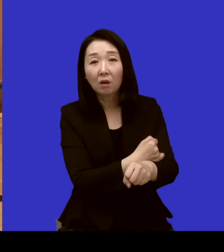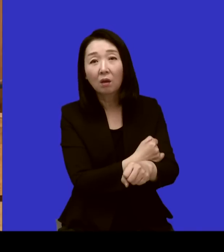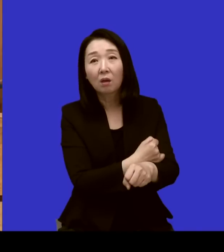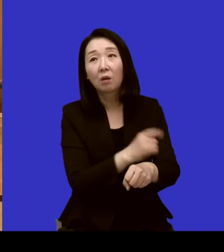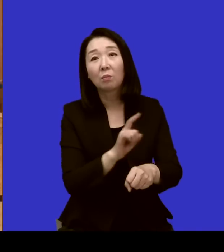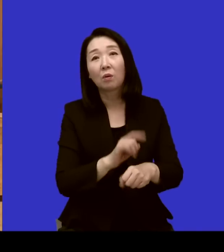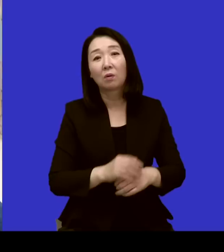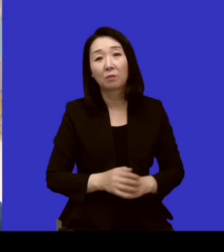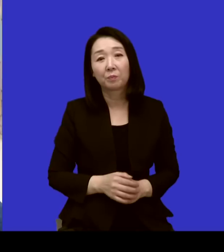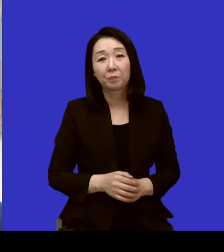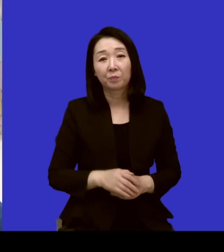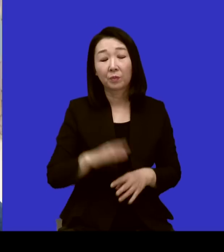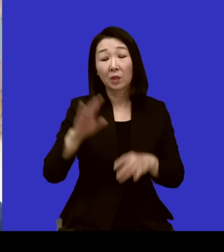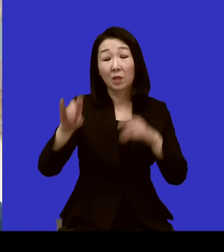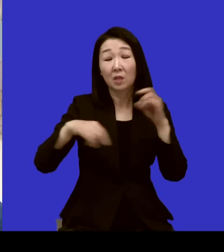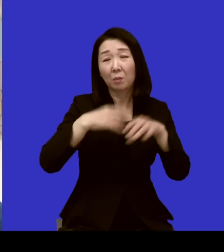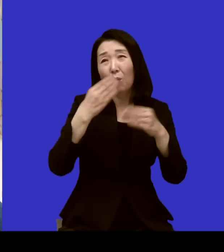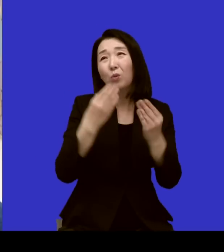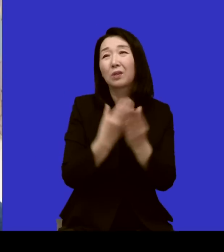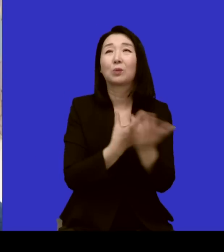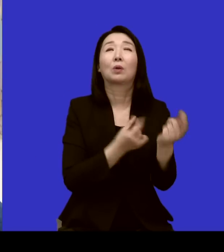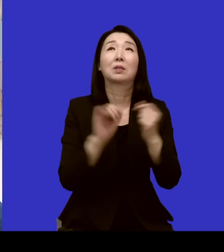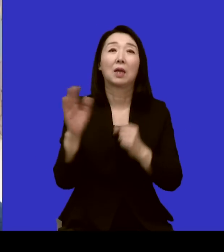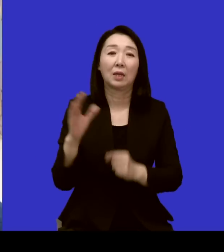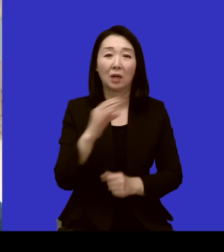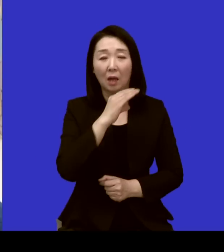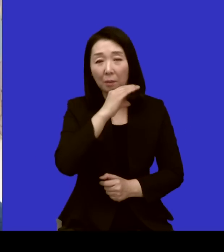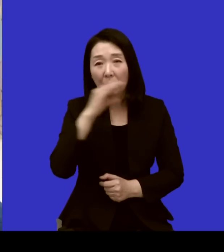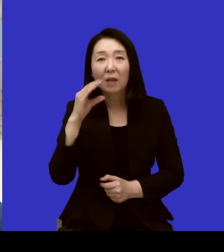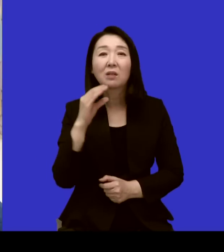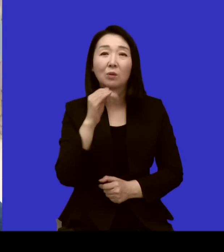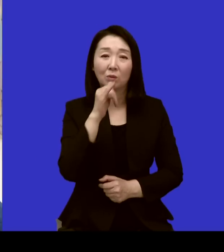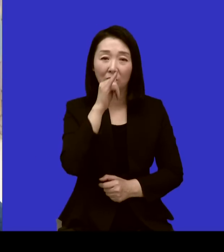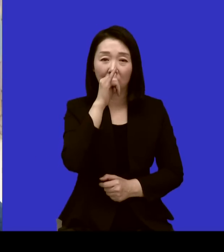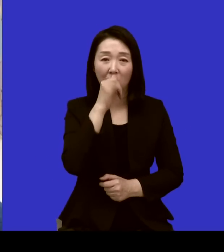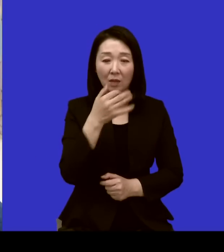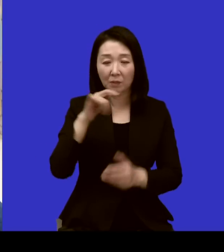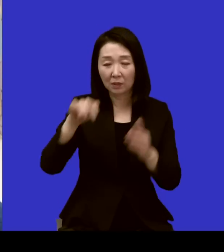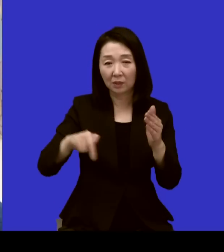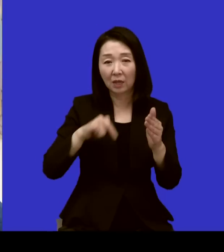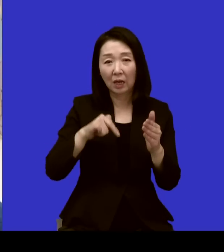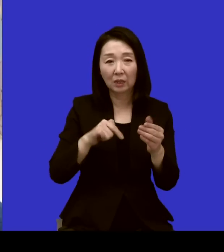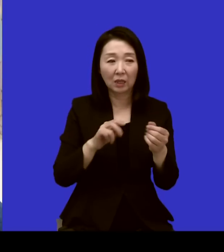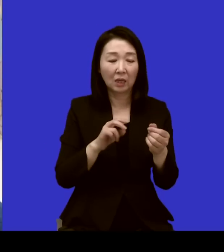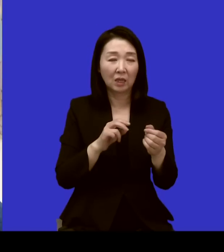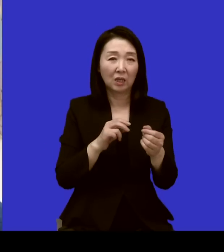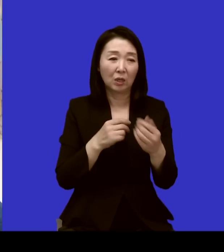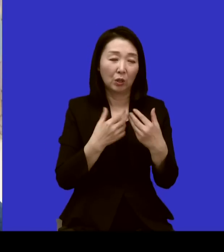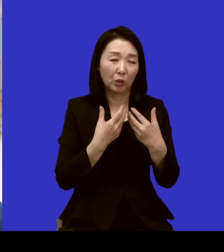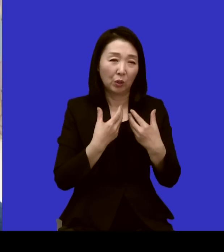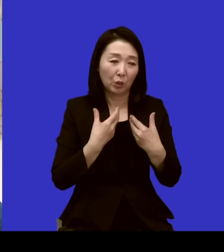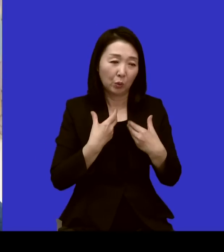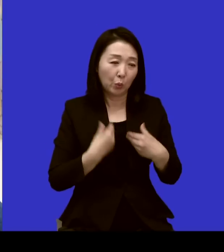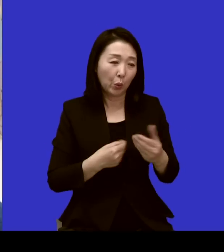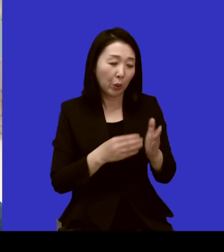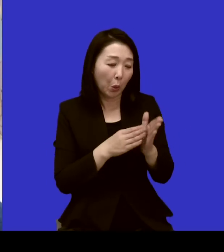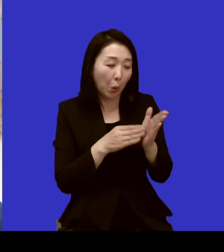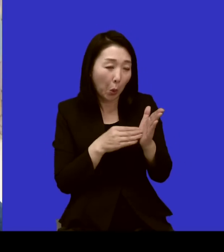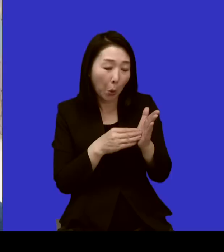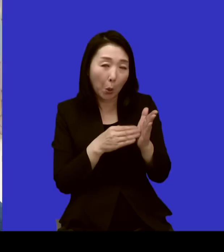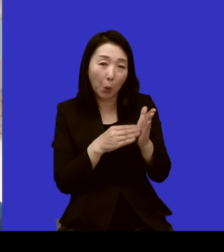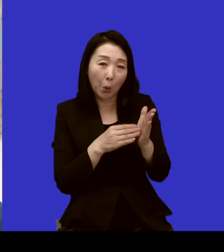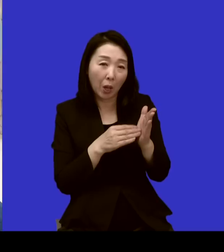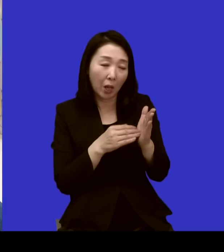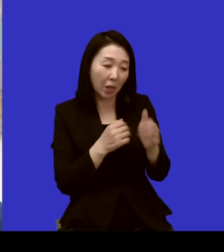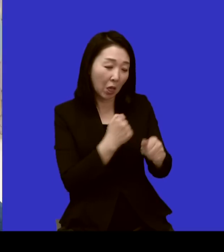클럽이 절대로 전부 그런 건 전혀 아니고요. 물론, 예. 건전한 문화도 있지만 예. 이제 그 안에서 숨어들어서 하는 그런 성행하는 상황들 예.